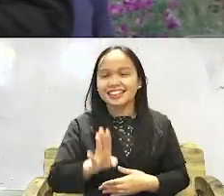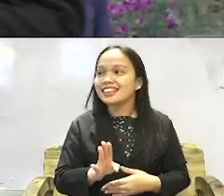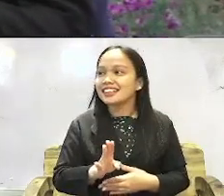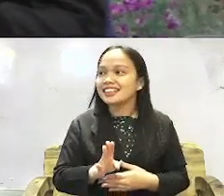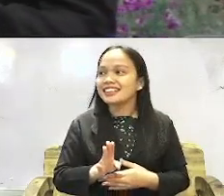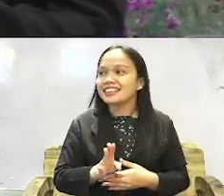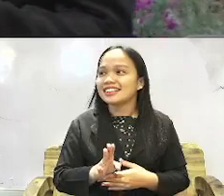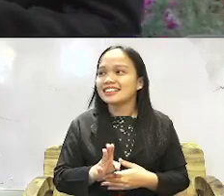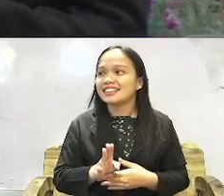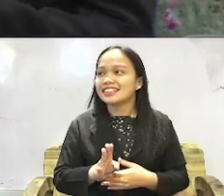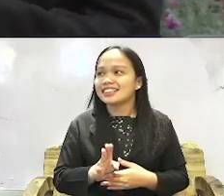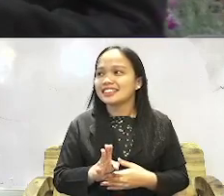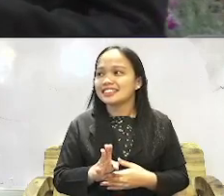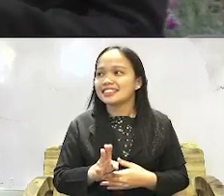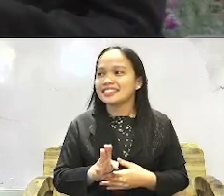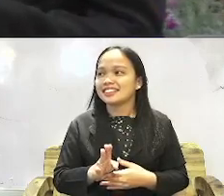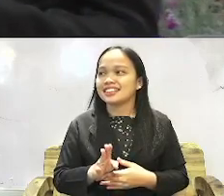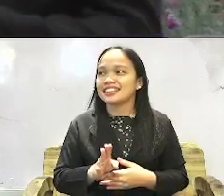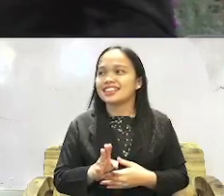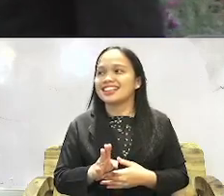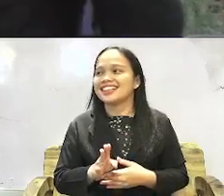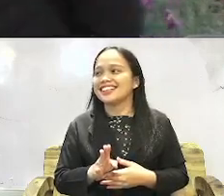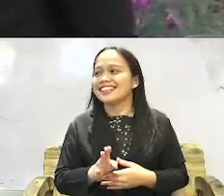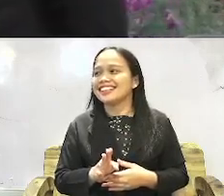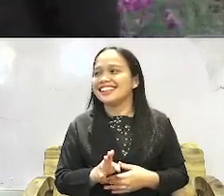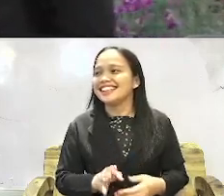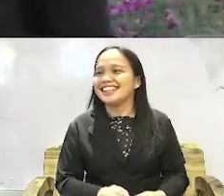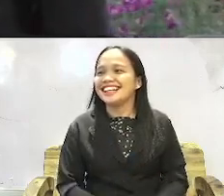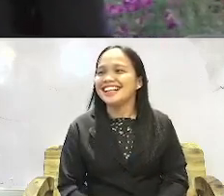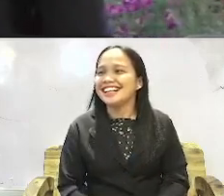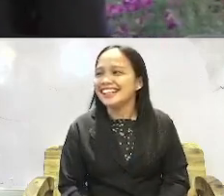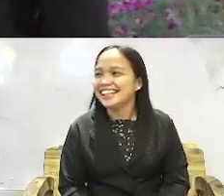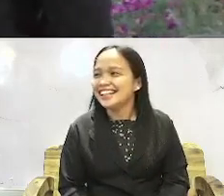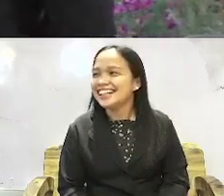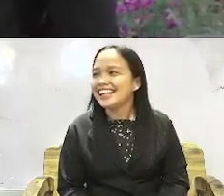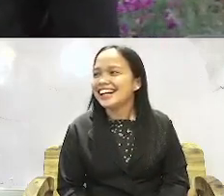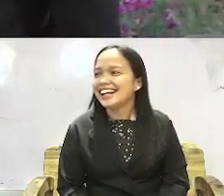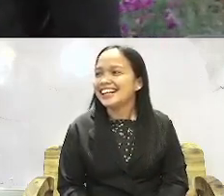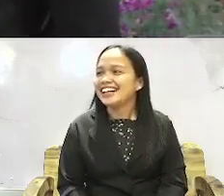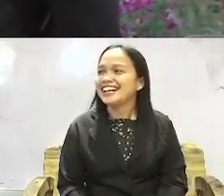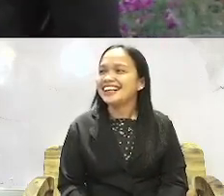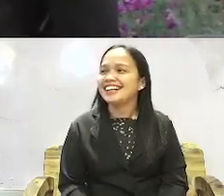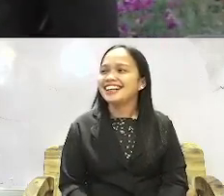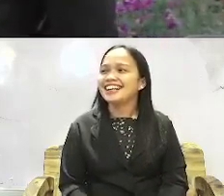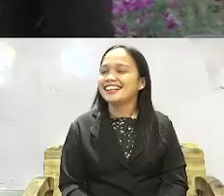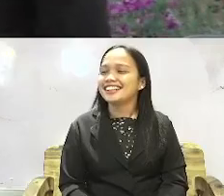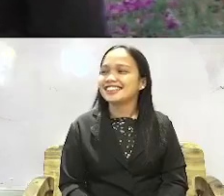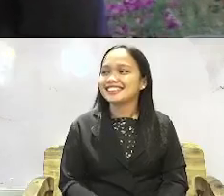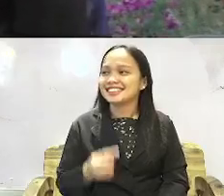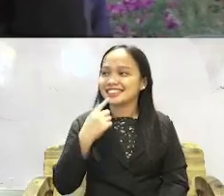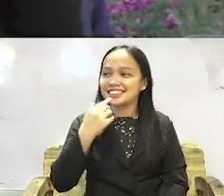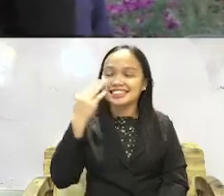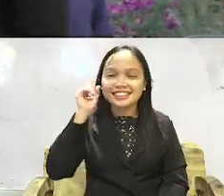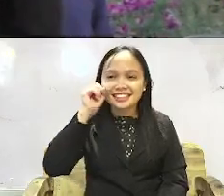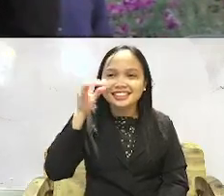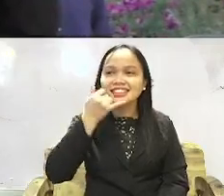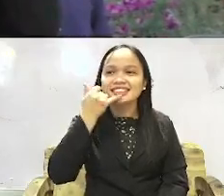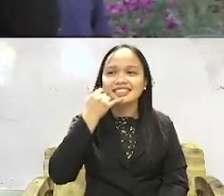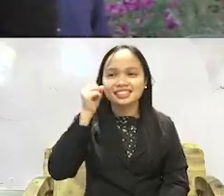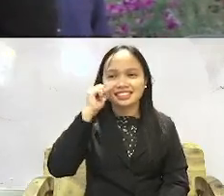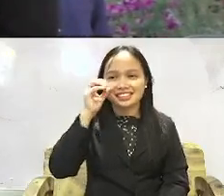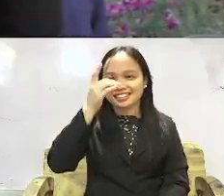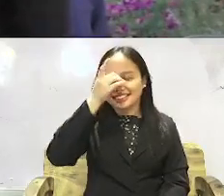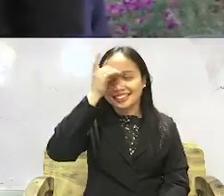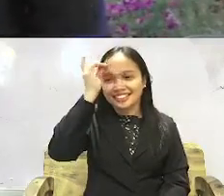na may natutunan po sa programa na ito. Maraming salamat po kay Sir Jow, kay Sir Dom,